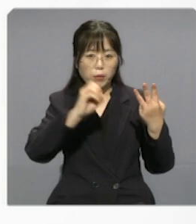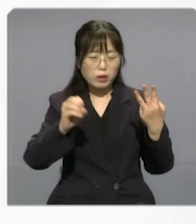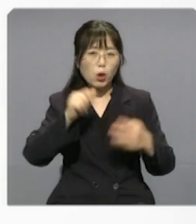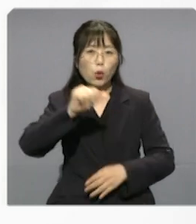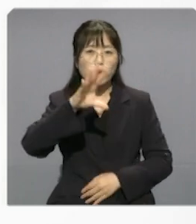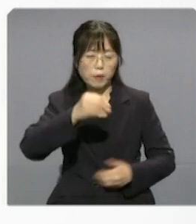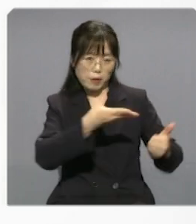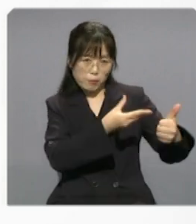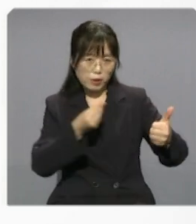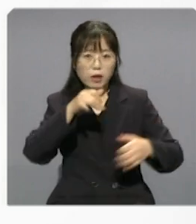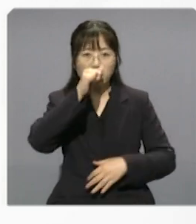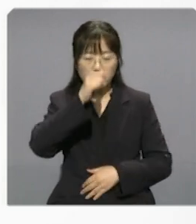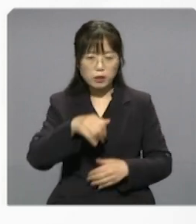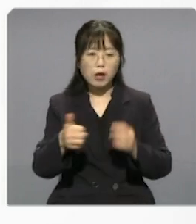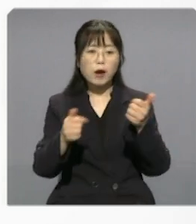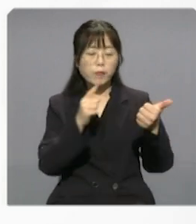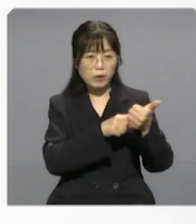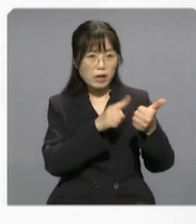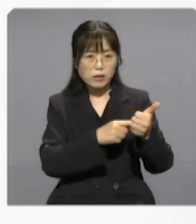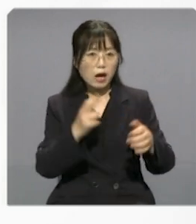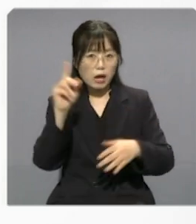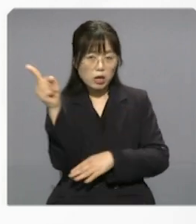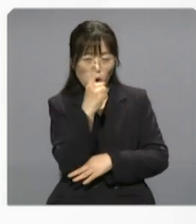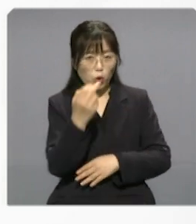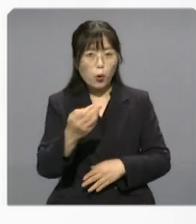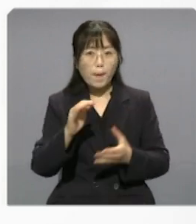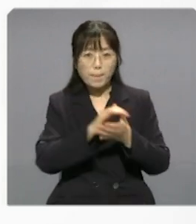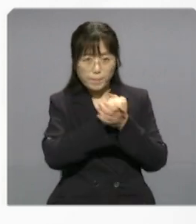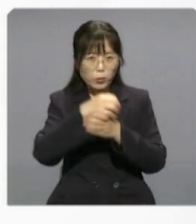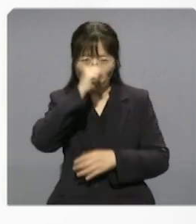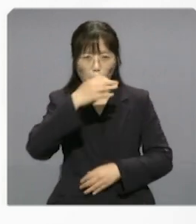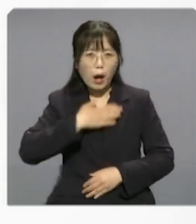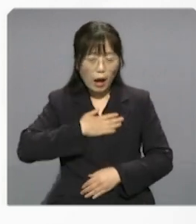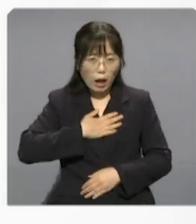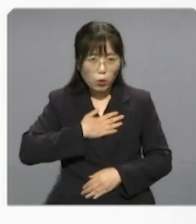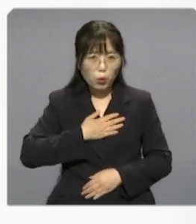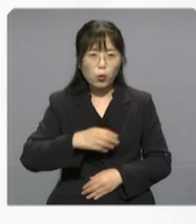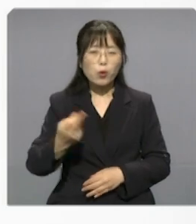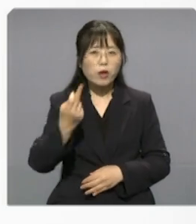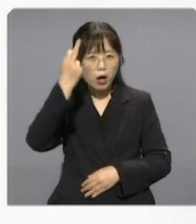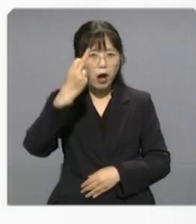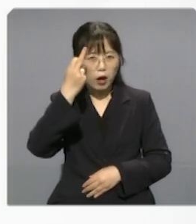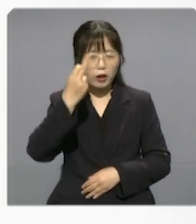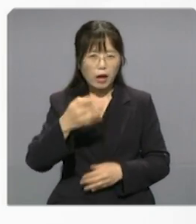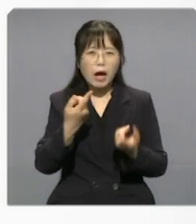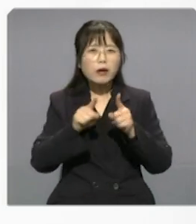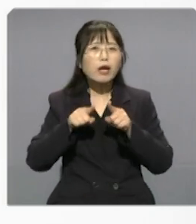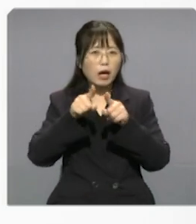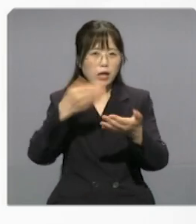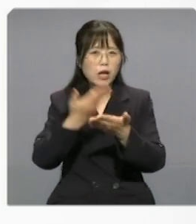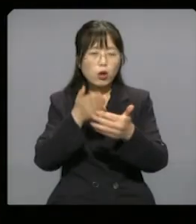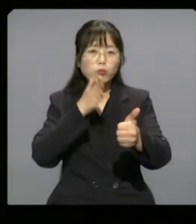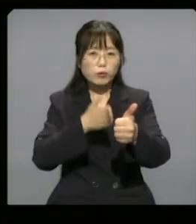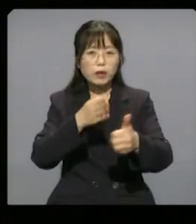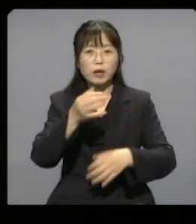빌렸습니다. B씨가 야구 팬인 걸 알고 돈을 쉽게 빌리기 위해 형에게 동서까지